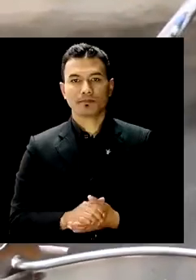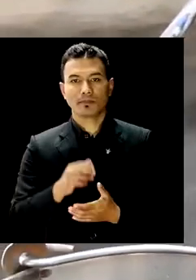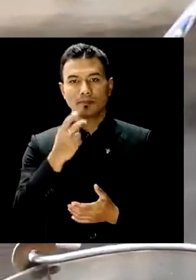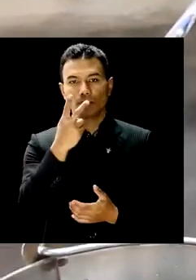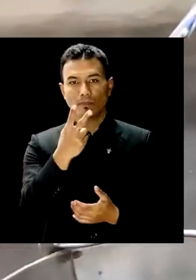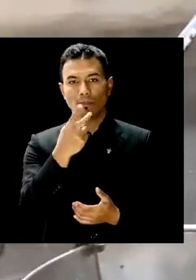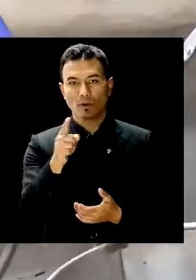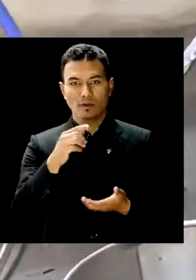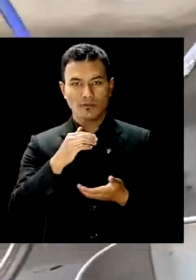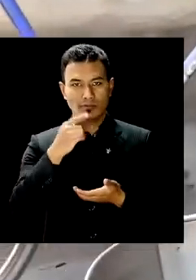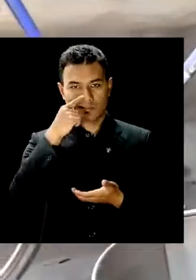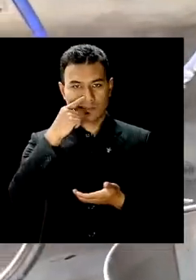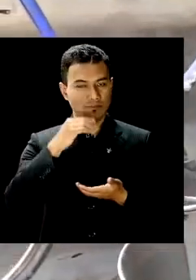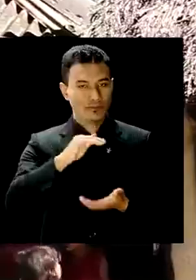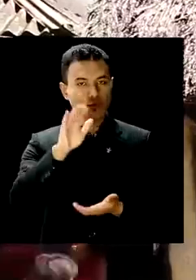2 बेटी भएल छ,